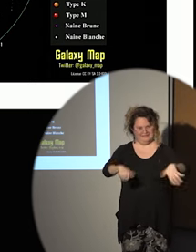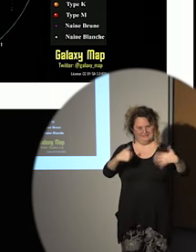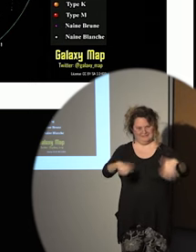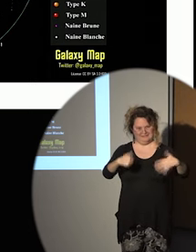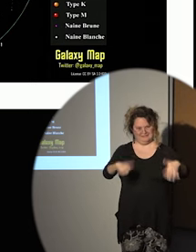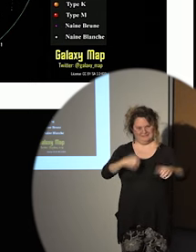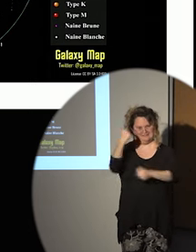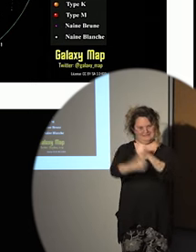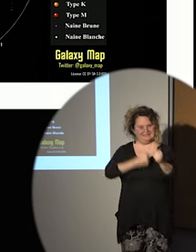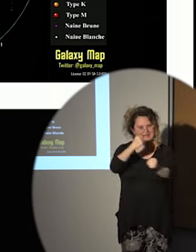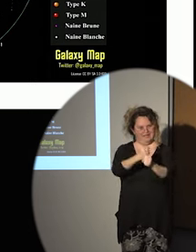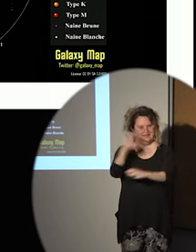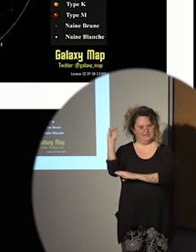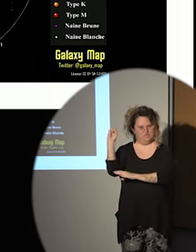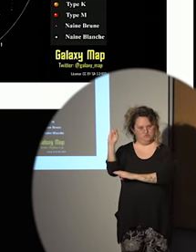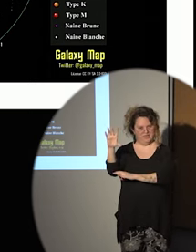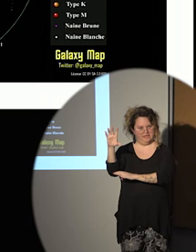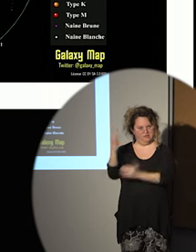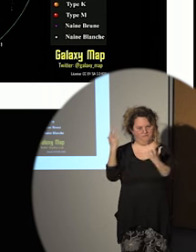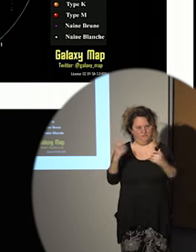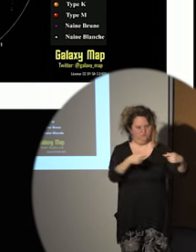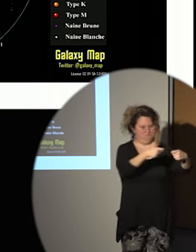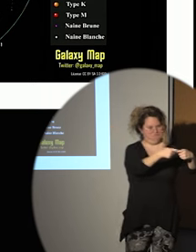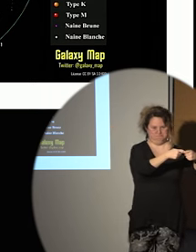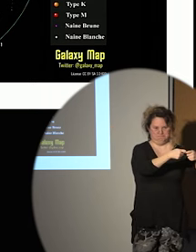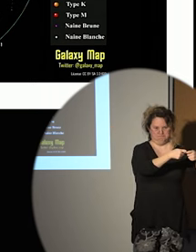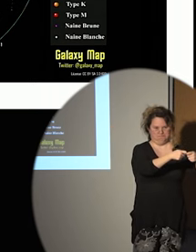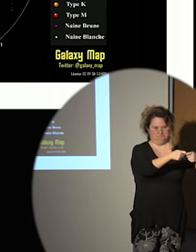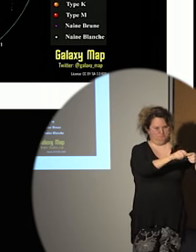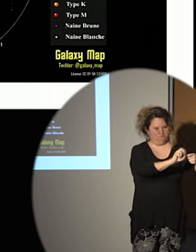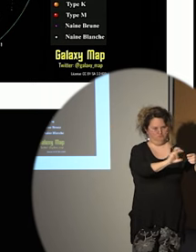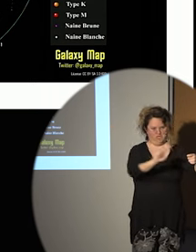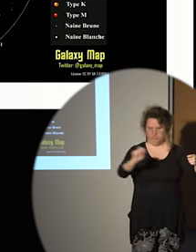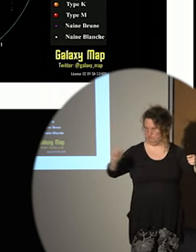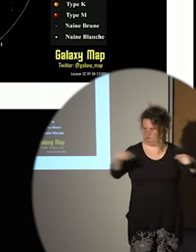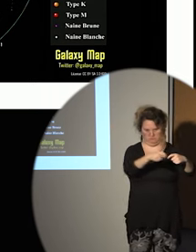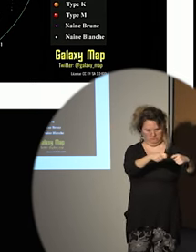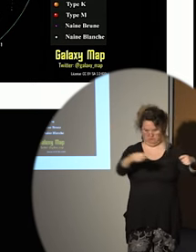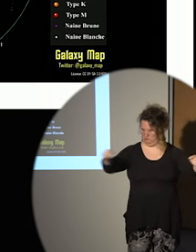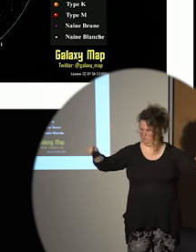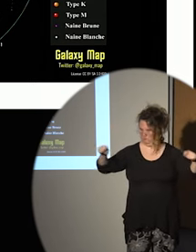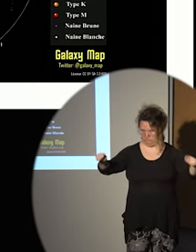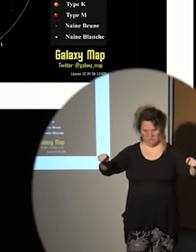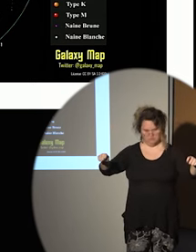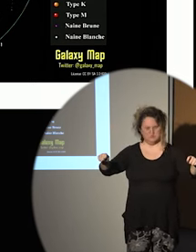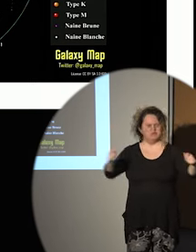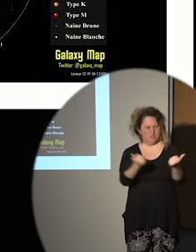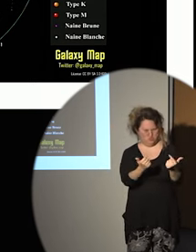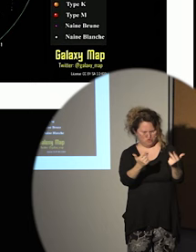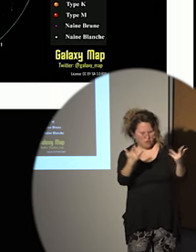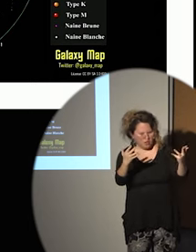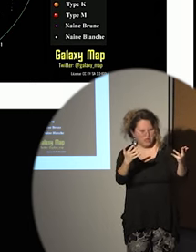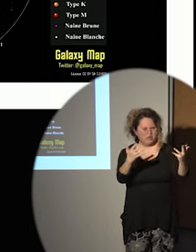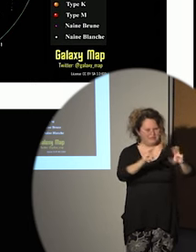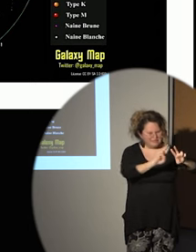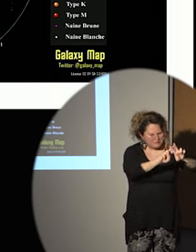bord de cette sphère. On trouve un nombre assez grand d'étoiles, comme vous voyez. Leurs noms sont donnés, c'est des noms toujours